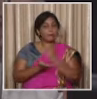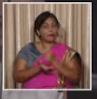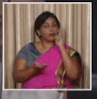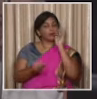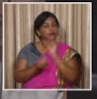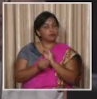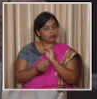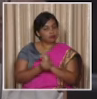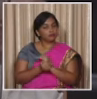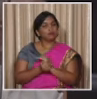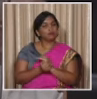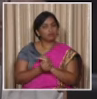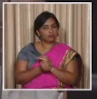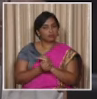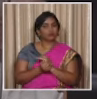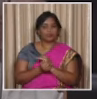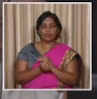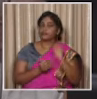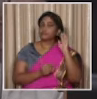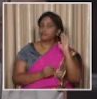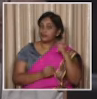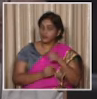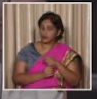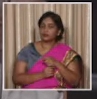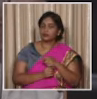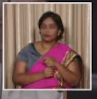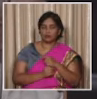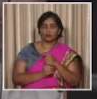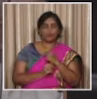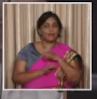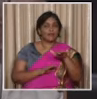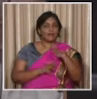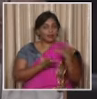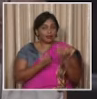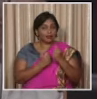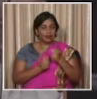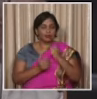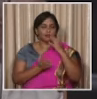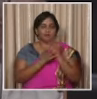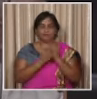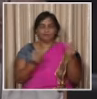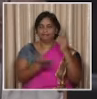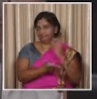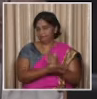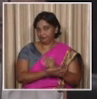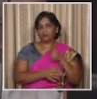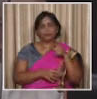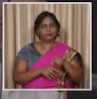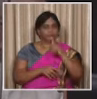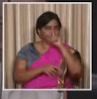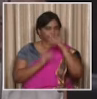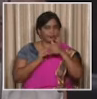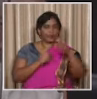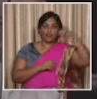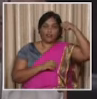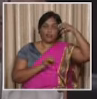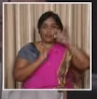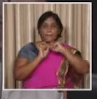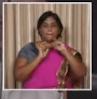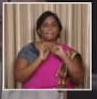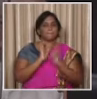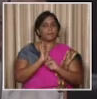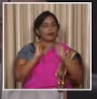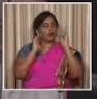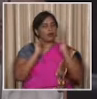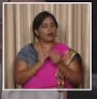ආරක්ෂා කරලා විශේෂයෙන්ම අපි පරාට ක්‍රමය අහෝසි කරලා තියෙනවා. මේ සතිය අපිට විදුලි බිලට සහනයක් ලබා